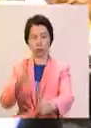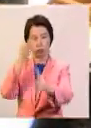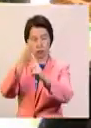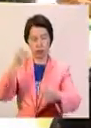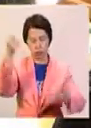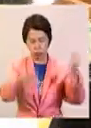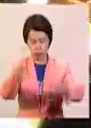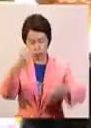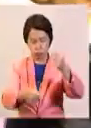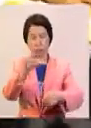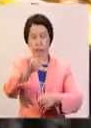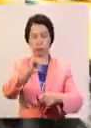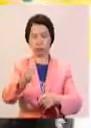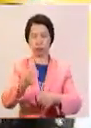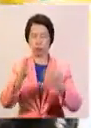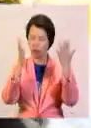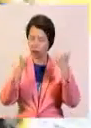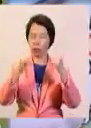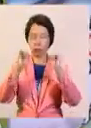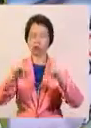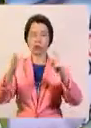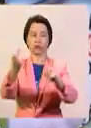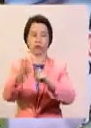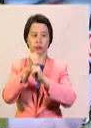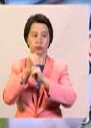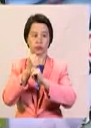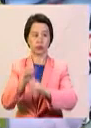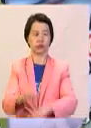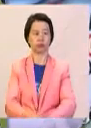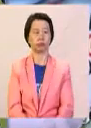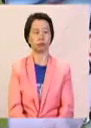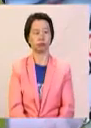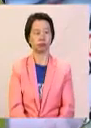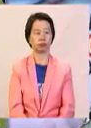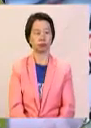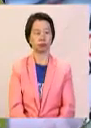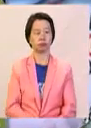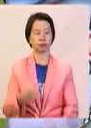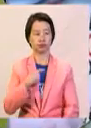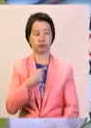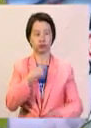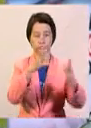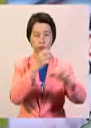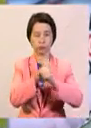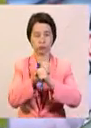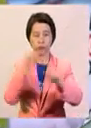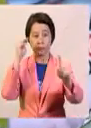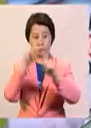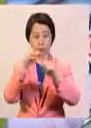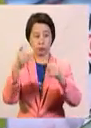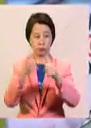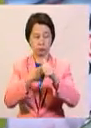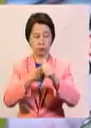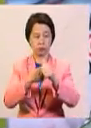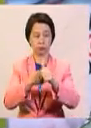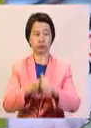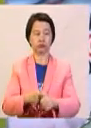kutipan RM3 juta itu mampu dicapai. InsyaAllah kalau dah dapat tu kita akan hantarlah misi pertama untuk pesakit lah.